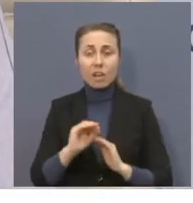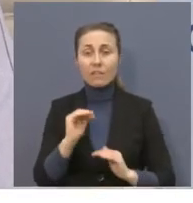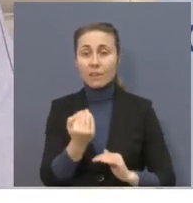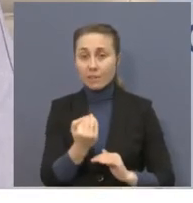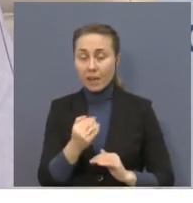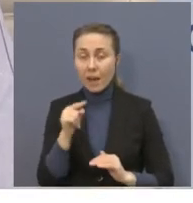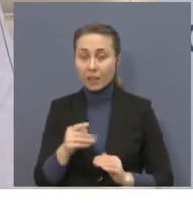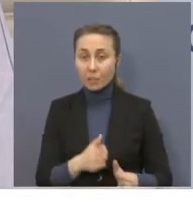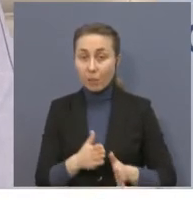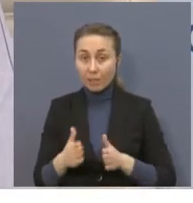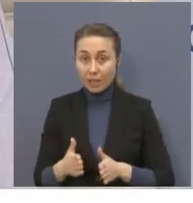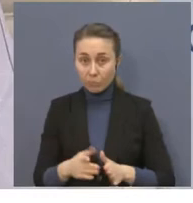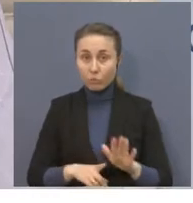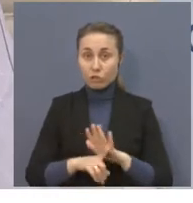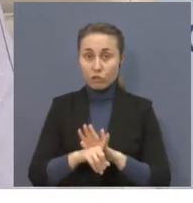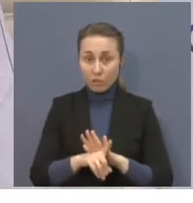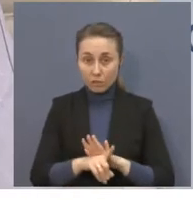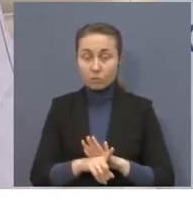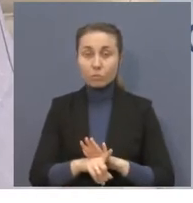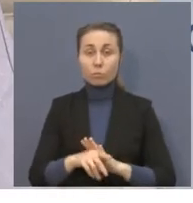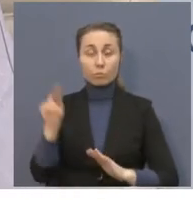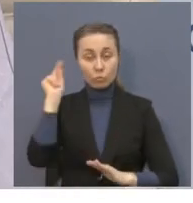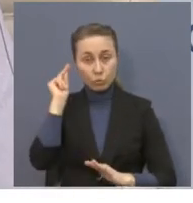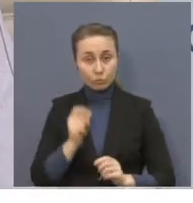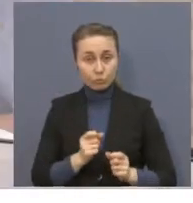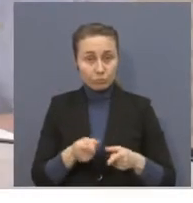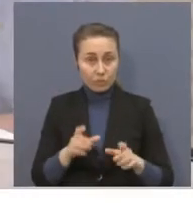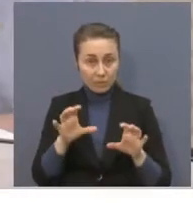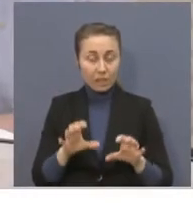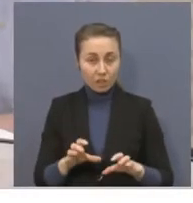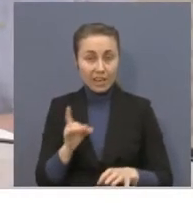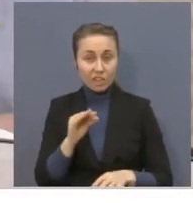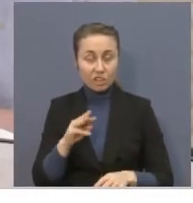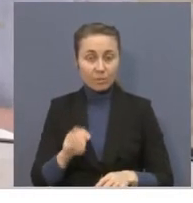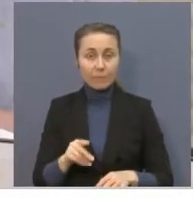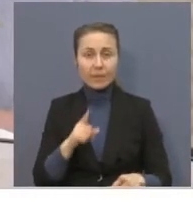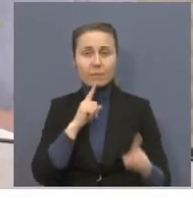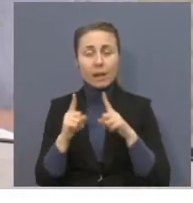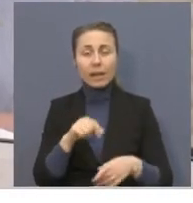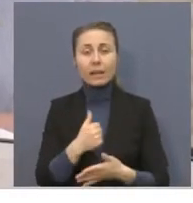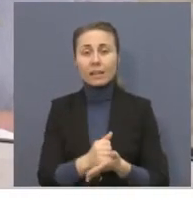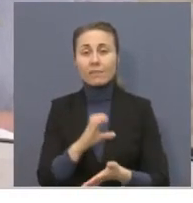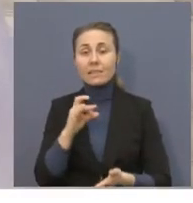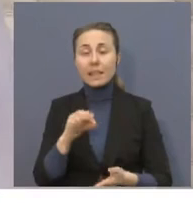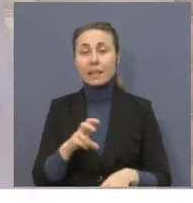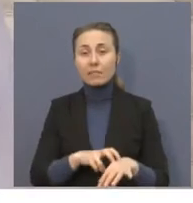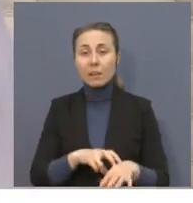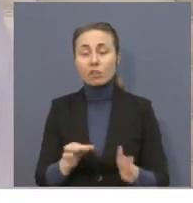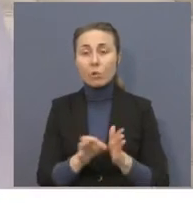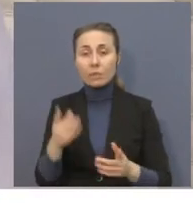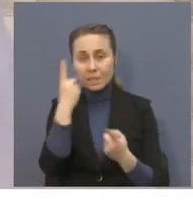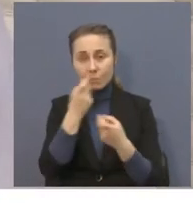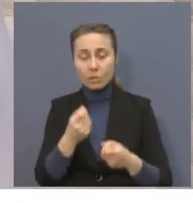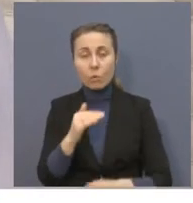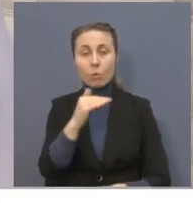они поэтапно сейчас приступают к учебе в штатном режиме. В ходе брифинга главный санитарный врач области сообщила, что